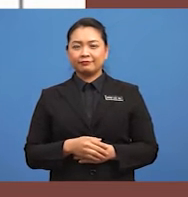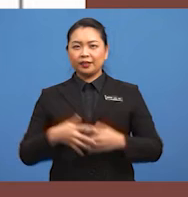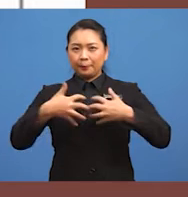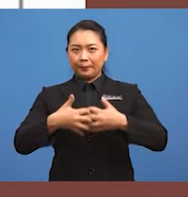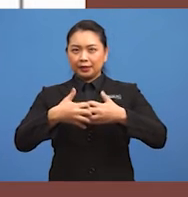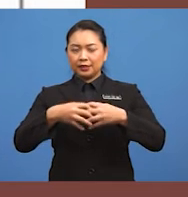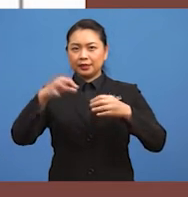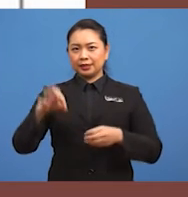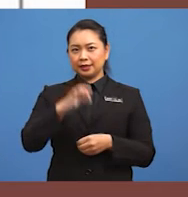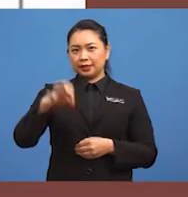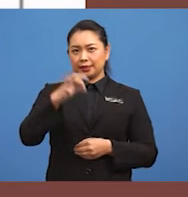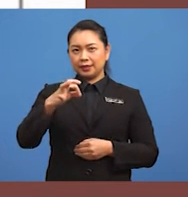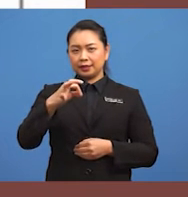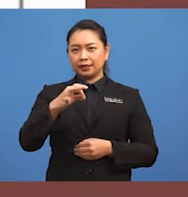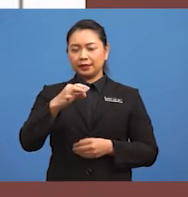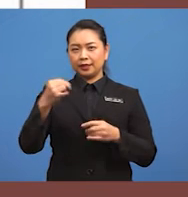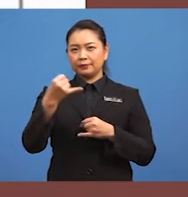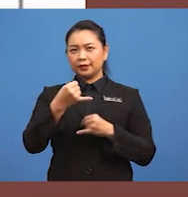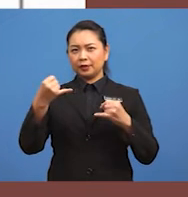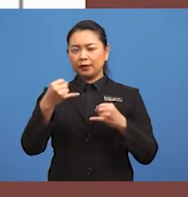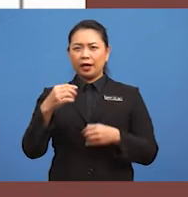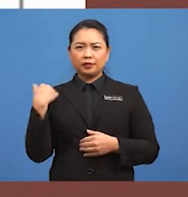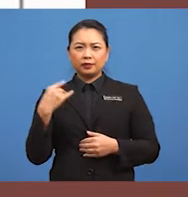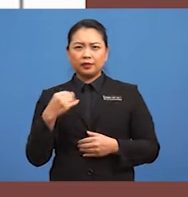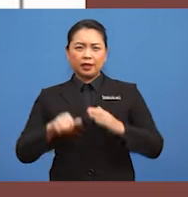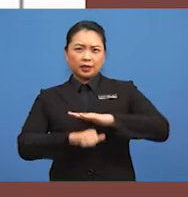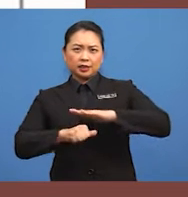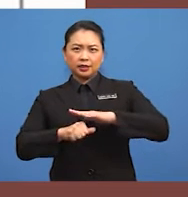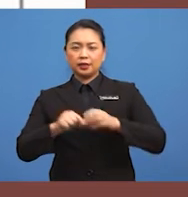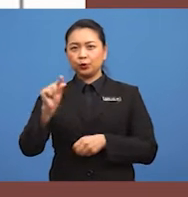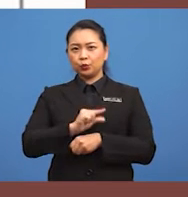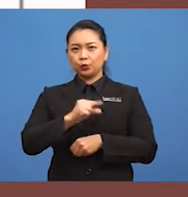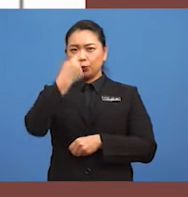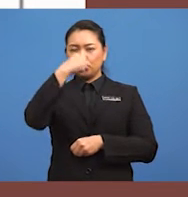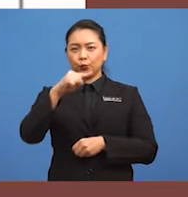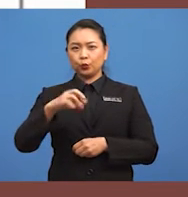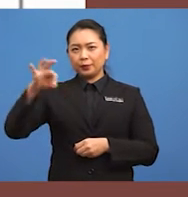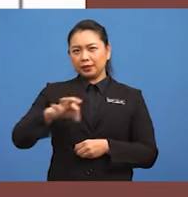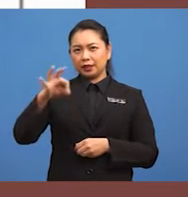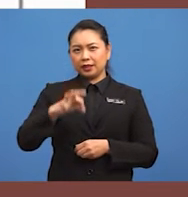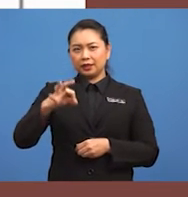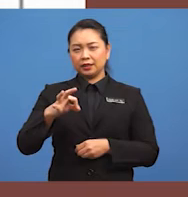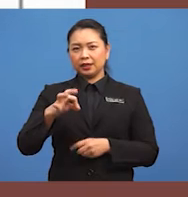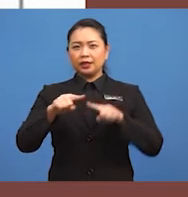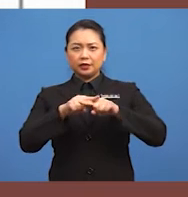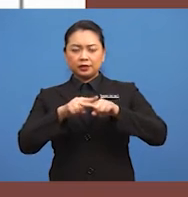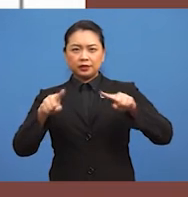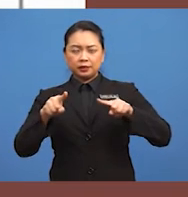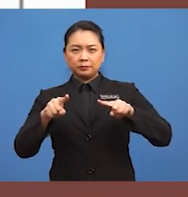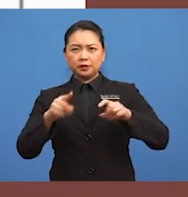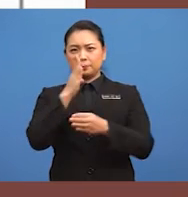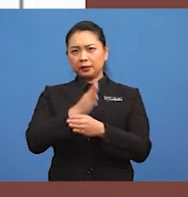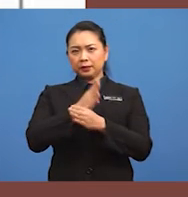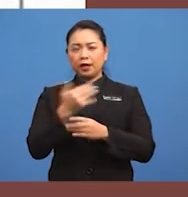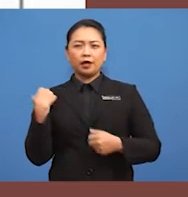Mesin jahit dan jarum tangan ialah alatan yang asas kita gunakan untuk menjahit. Tetapi sebenarnya,